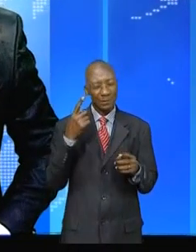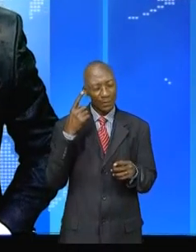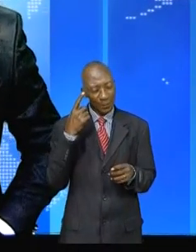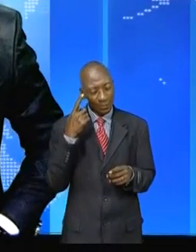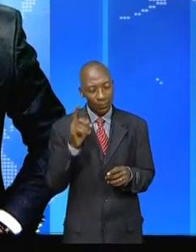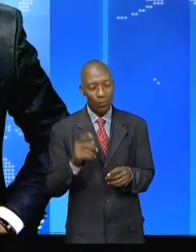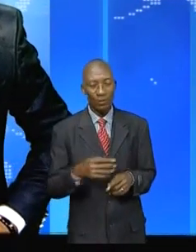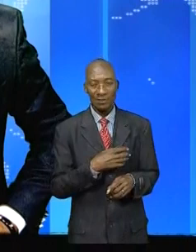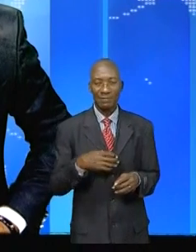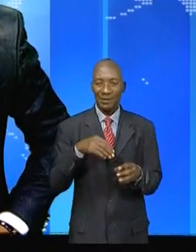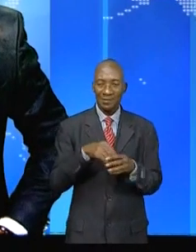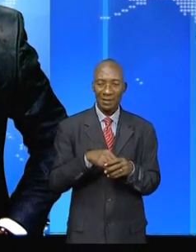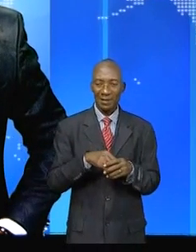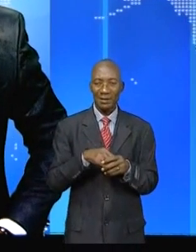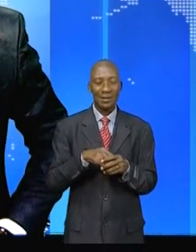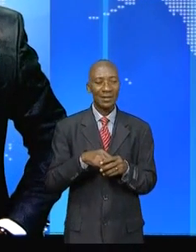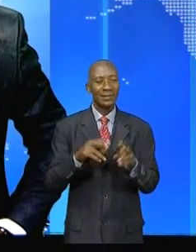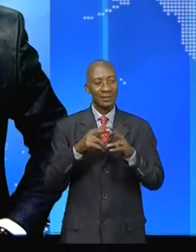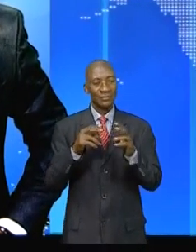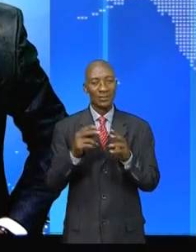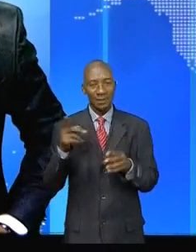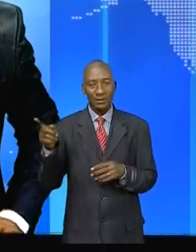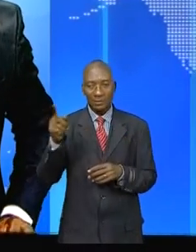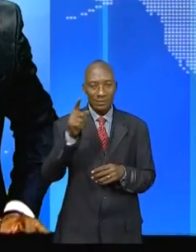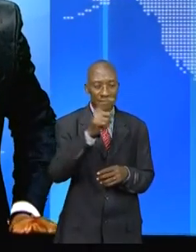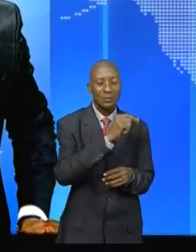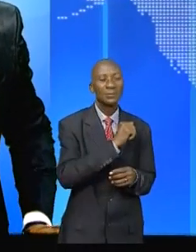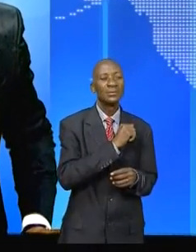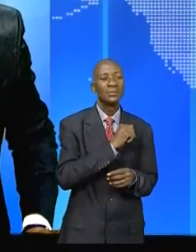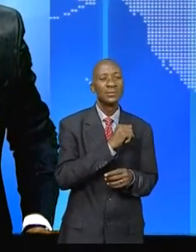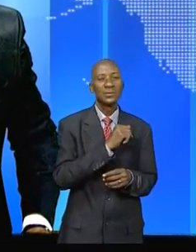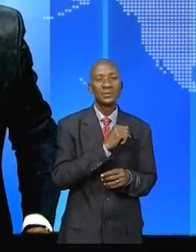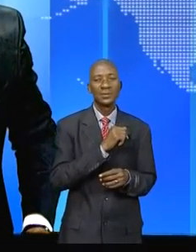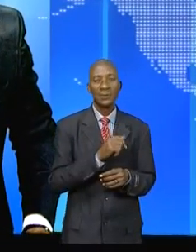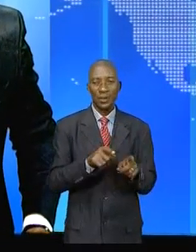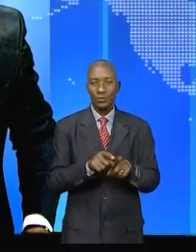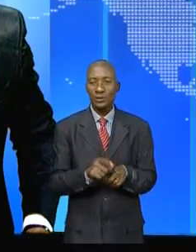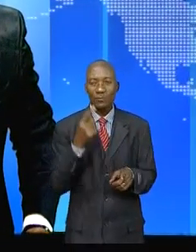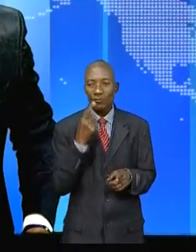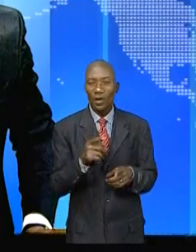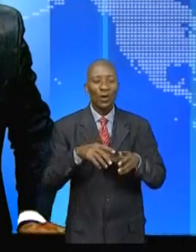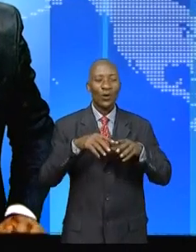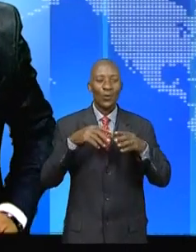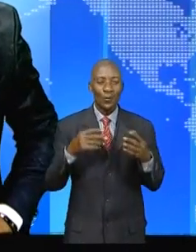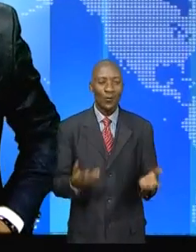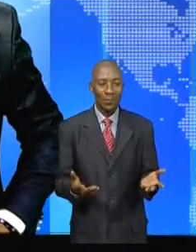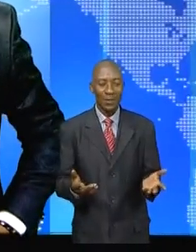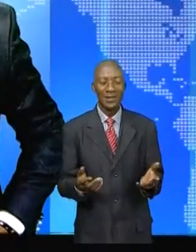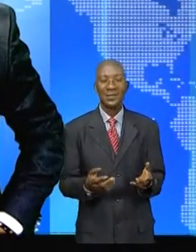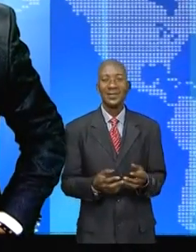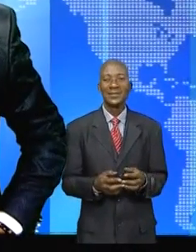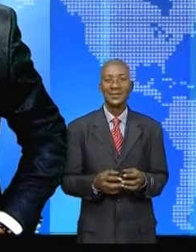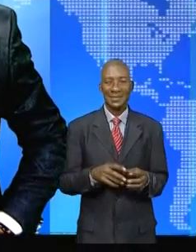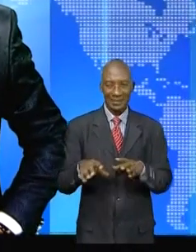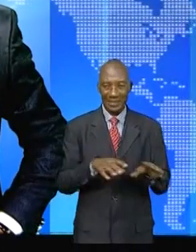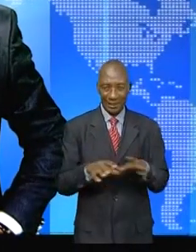dernièrement en son siège de Matete, a procédé aux collectes de fonds pour la réussite du dit congrès. La cotisation spéciale a été